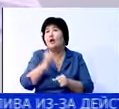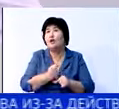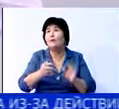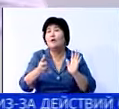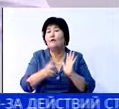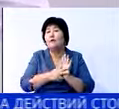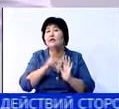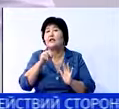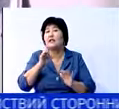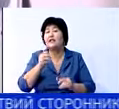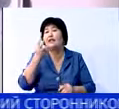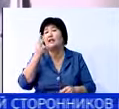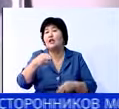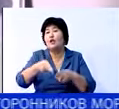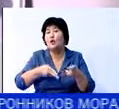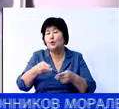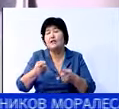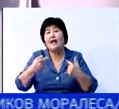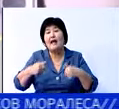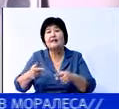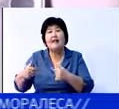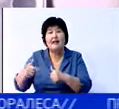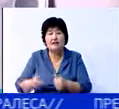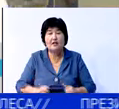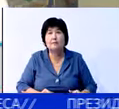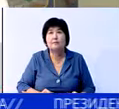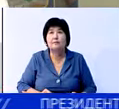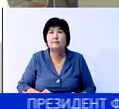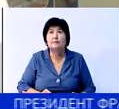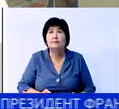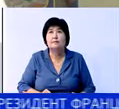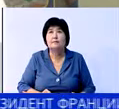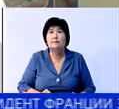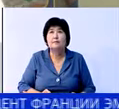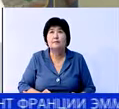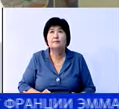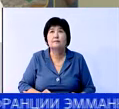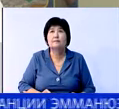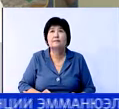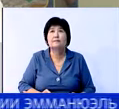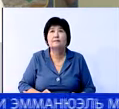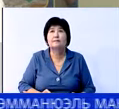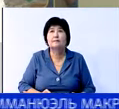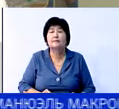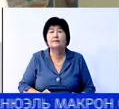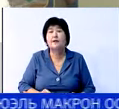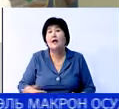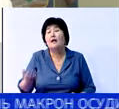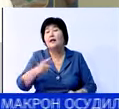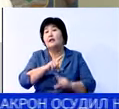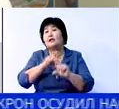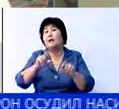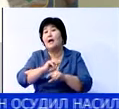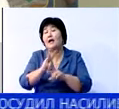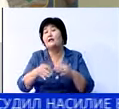8 клинических и 3 хирургических отделения. Наша больница